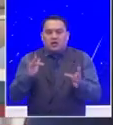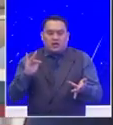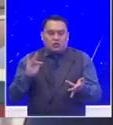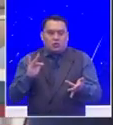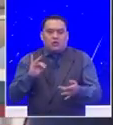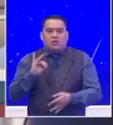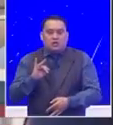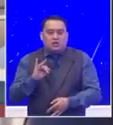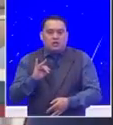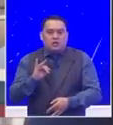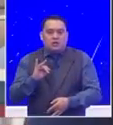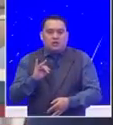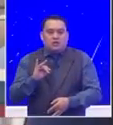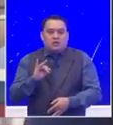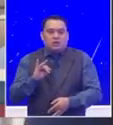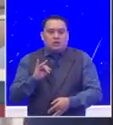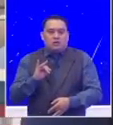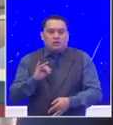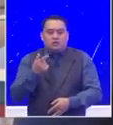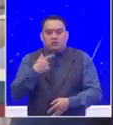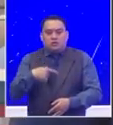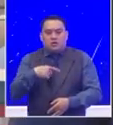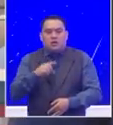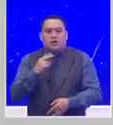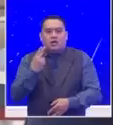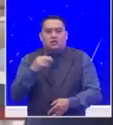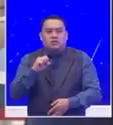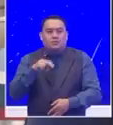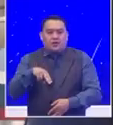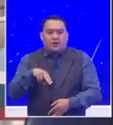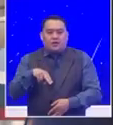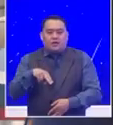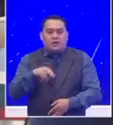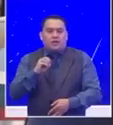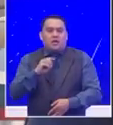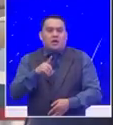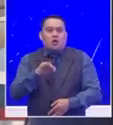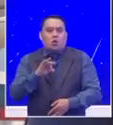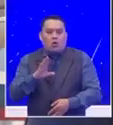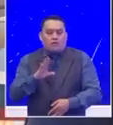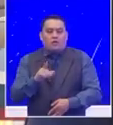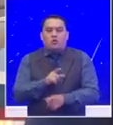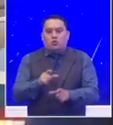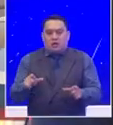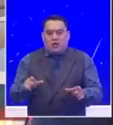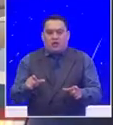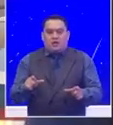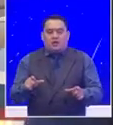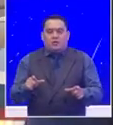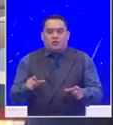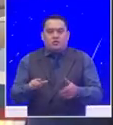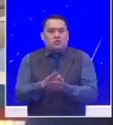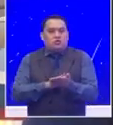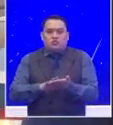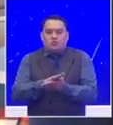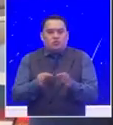и, естественно, ключ на себя, ИЦП-ключ. ЕГОВ портал, он доступен для людей, то есть ничего